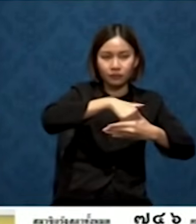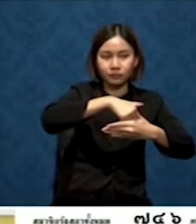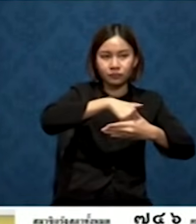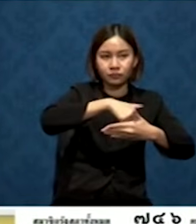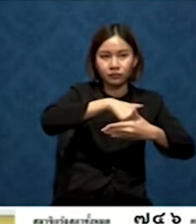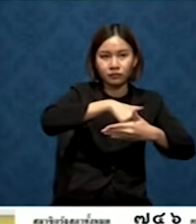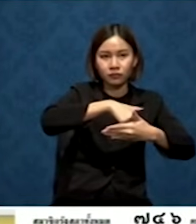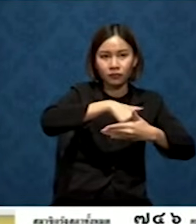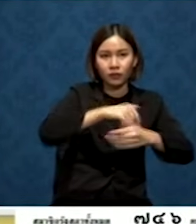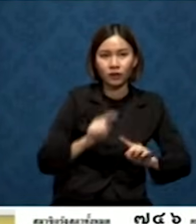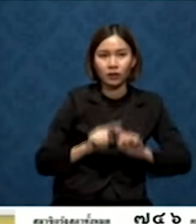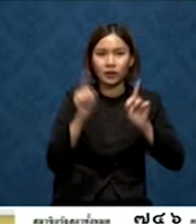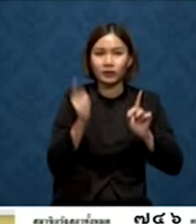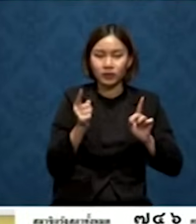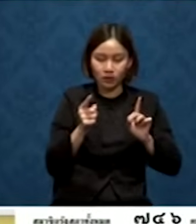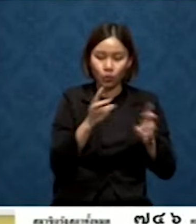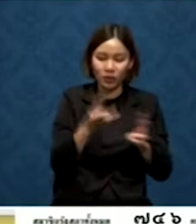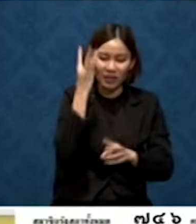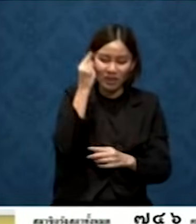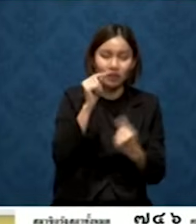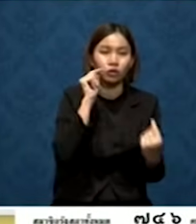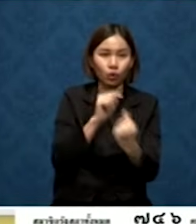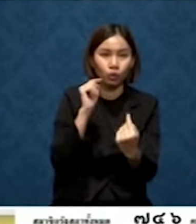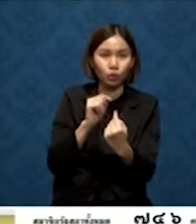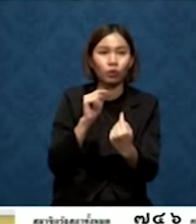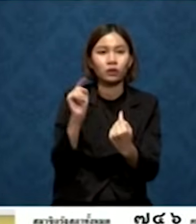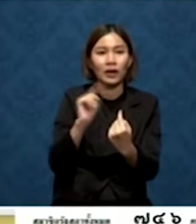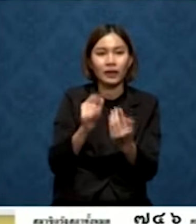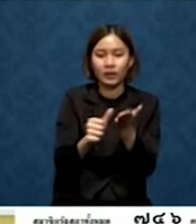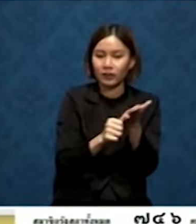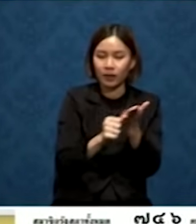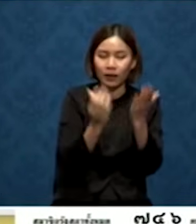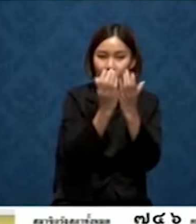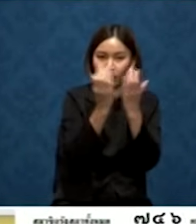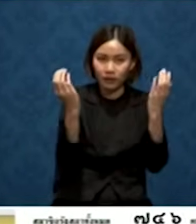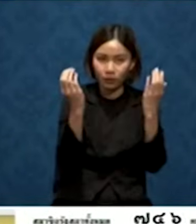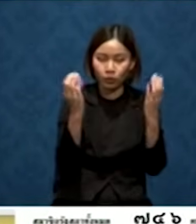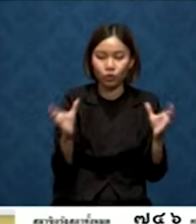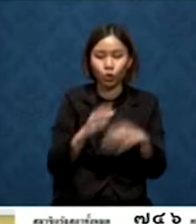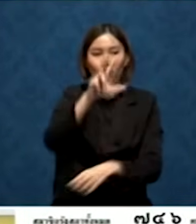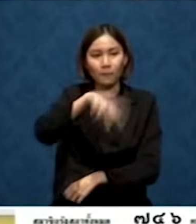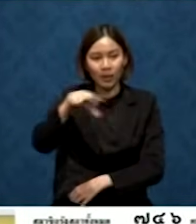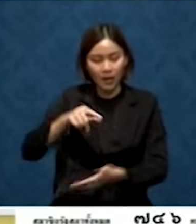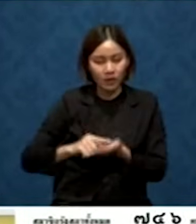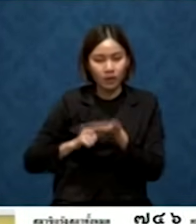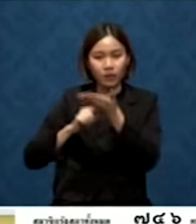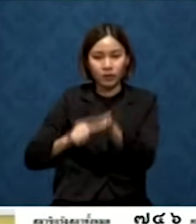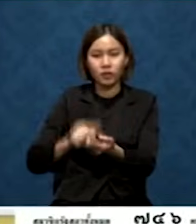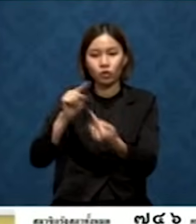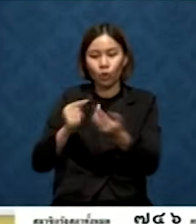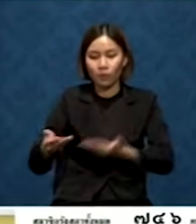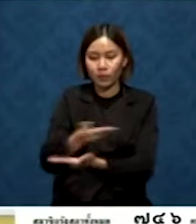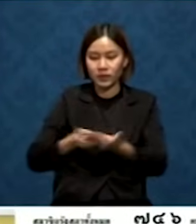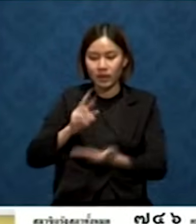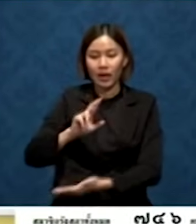ซึ่งความจริงแล้วแนวคิดนี้ก็สอดคล้องครับกับร่างแก้ไขรัฐธรรมนูญที่พรรคเพื่อไทยเคยยื่นเข้าสู่การพิจารณา